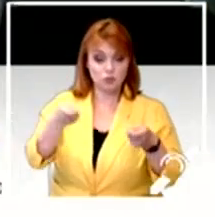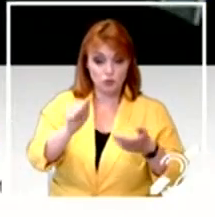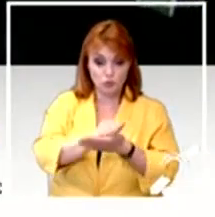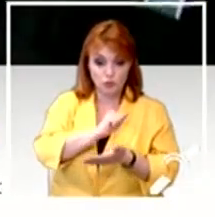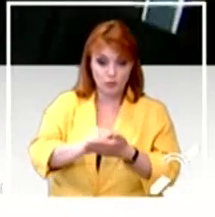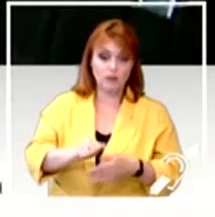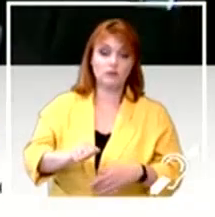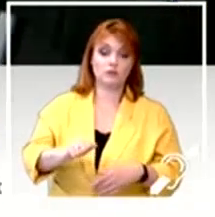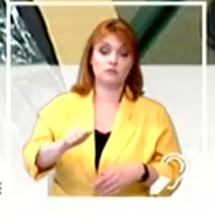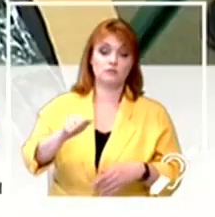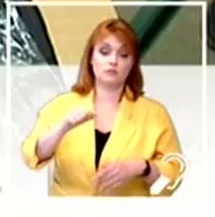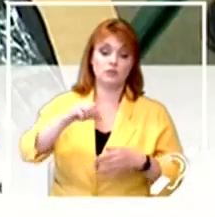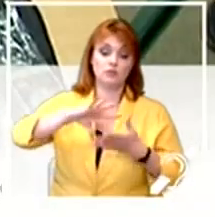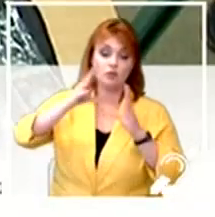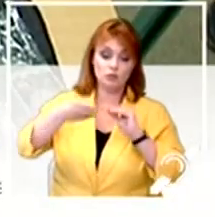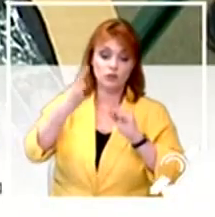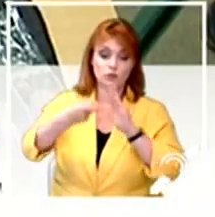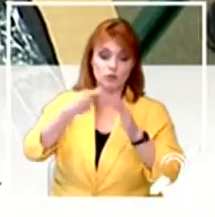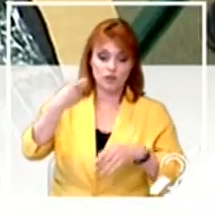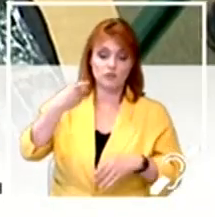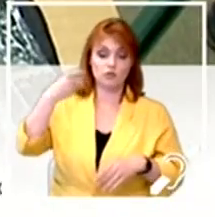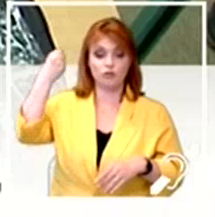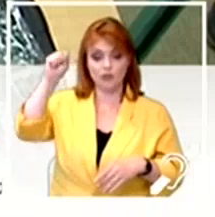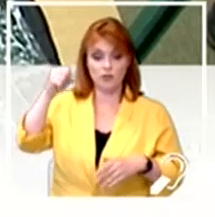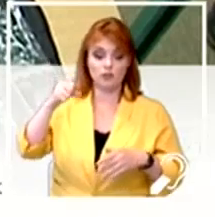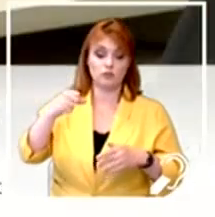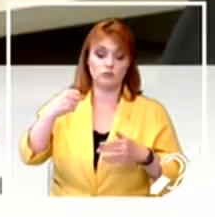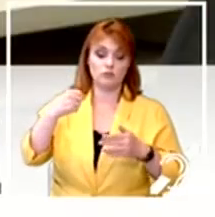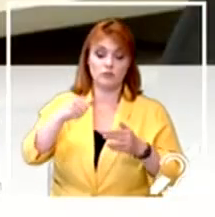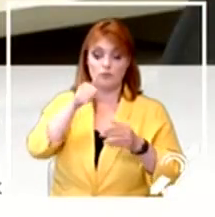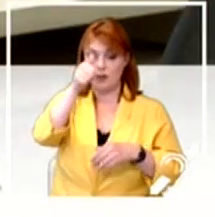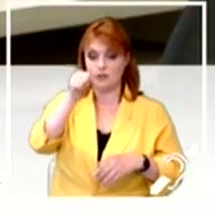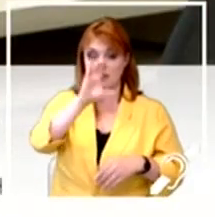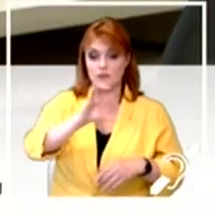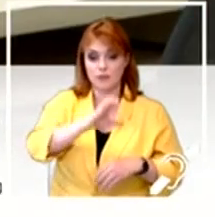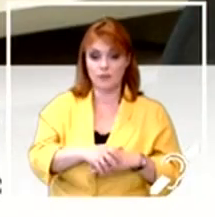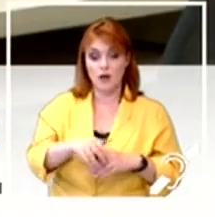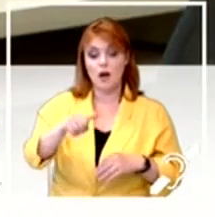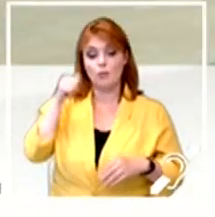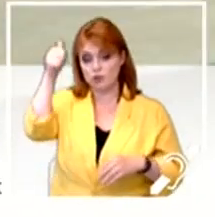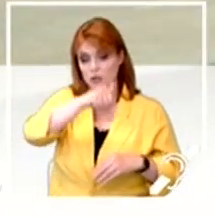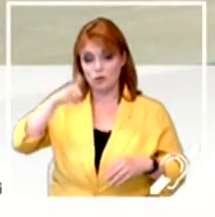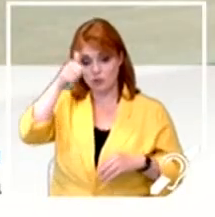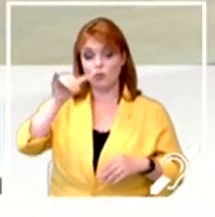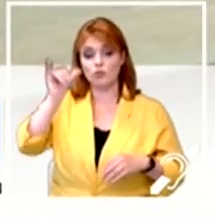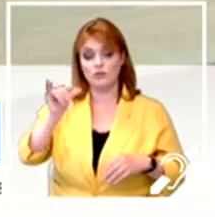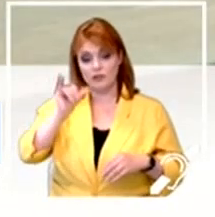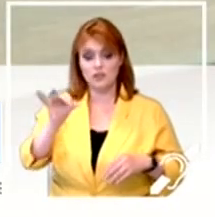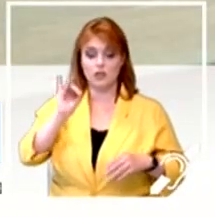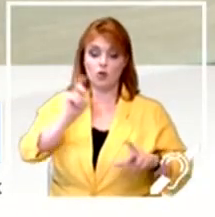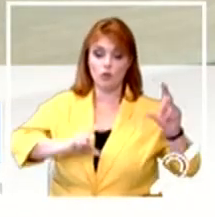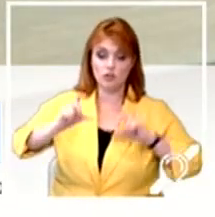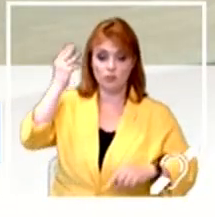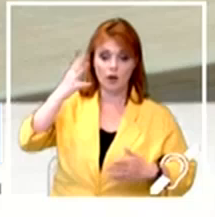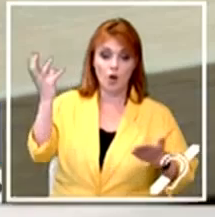Instituțiile selectate își vor putea implementa proiectele până în 2025. Anul trecut, universitățile și colegiile din Republica Moldova